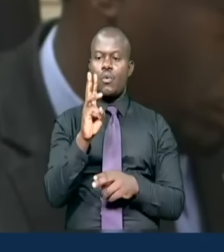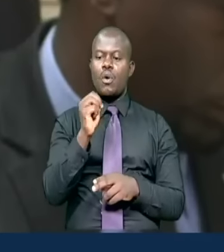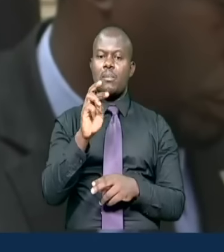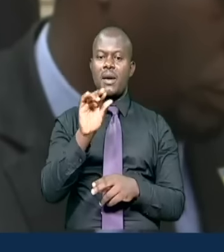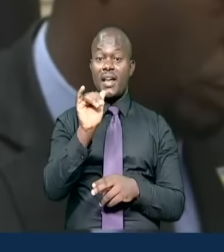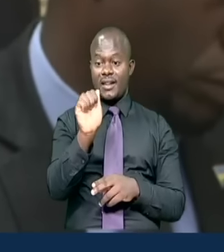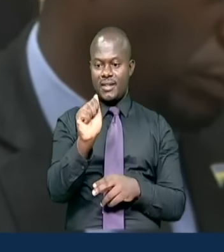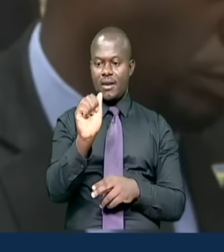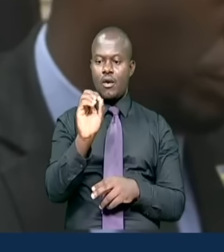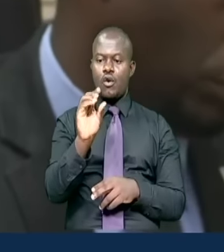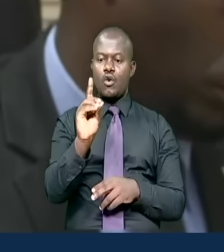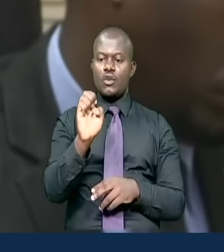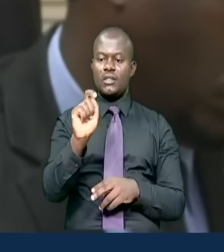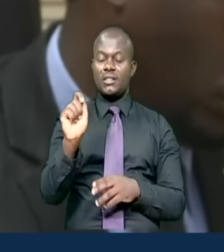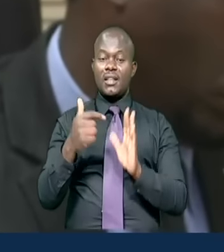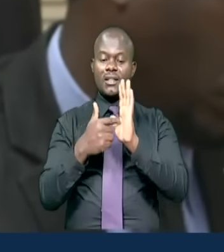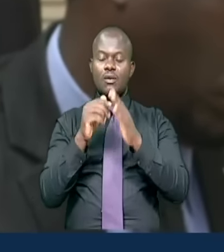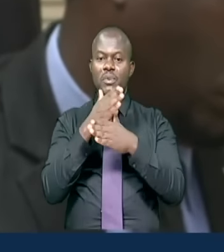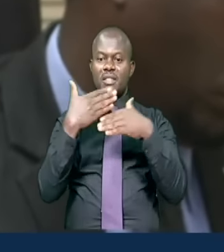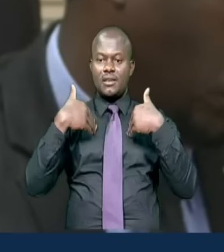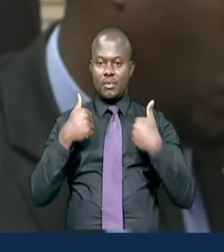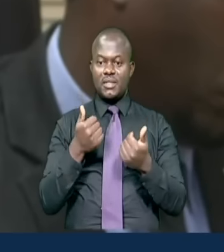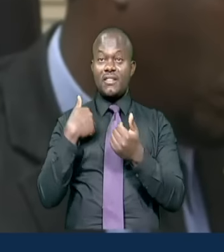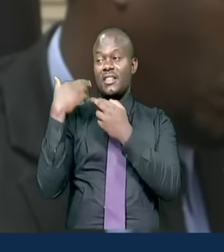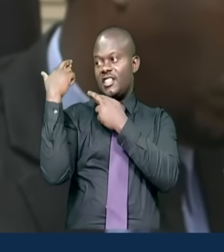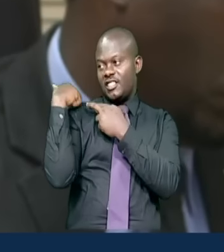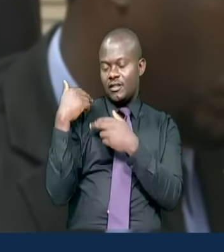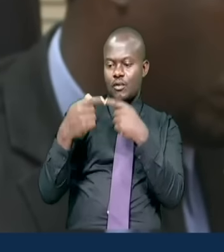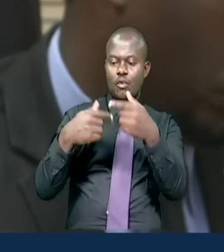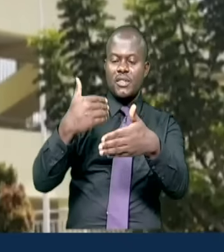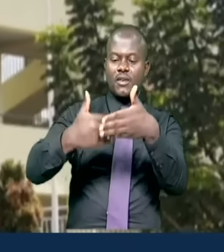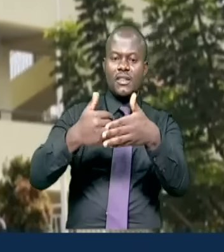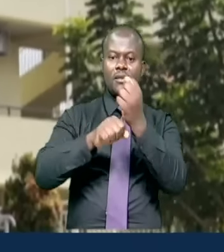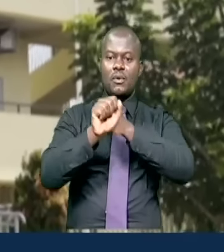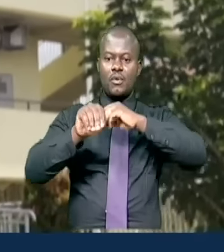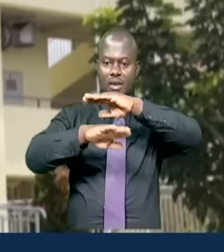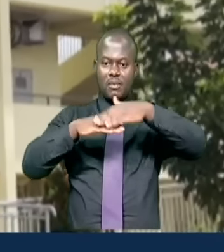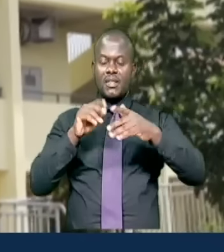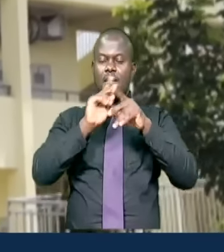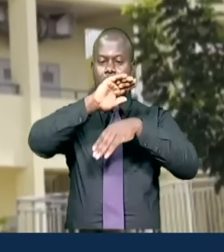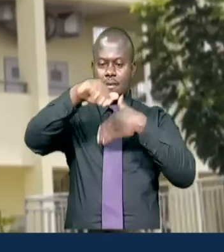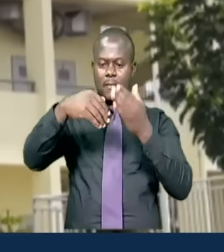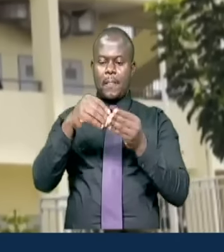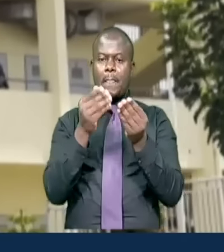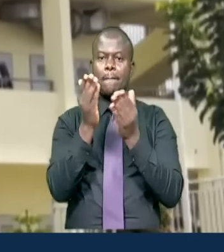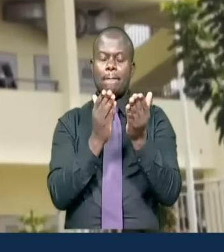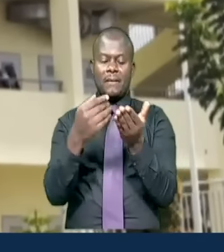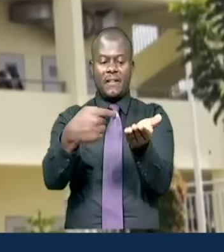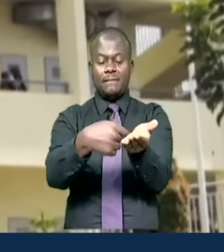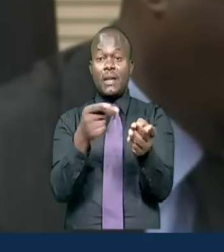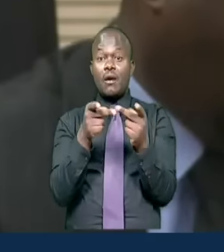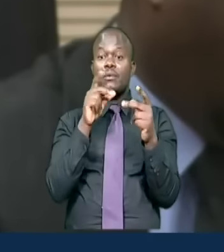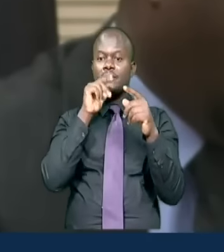Odette yagaragaje ko Minisiteri y'Ubuzima igifite umukoro wo gukomeza kwegereza ibikorwa remezo abaturage bitanga serivisi z'ubuvuzi aho